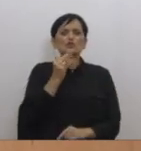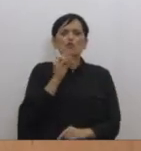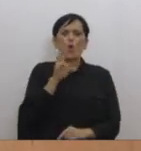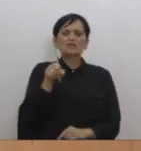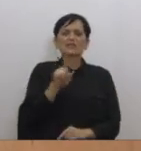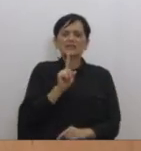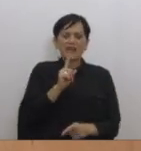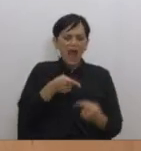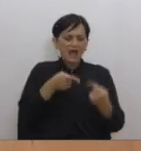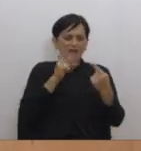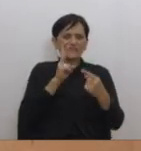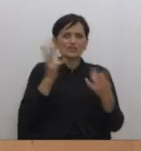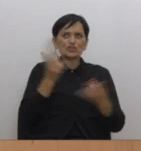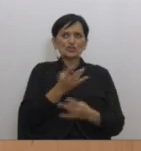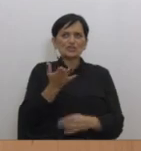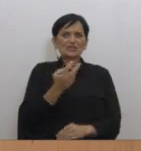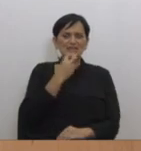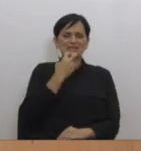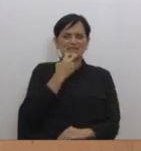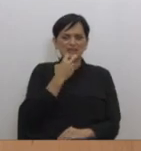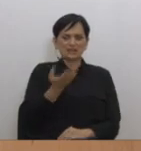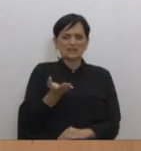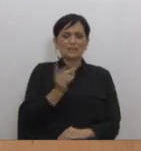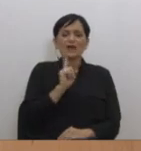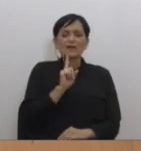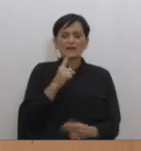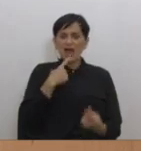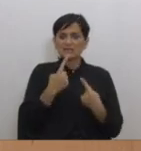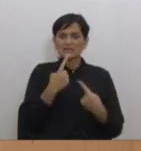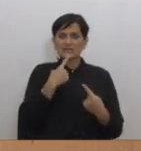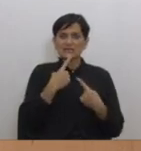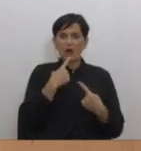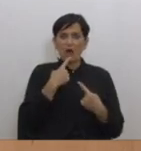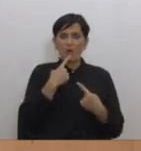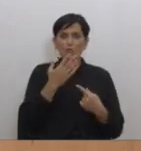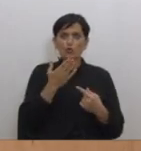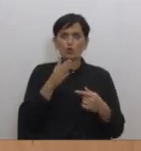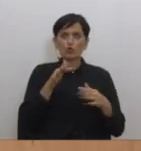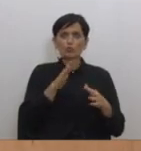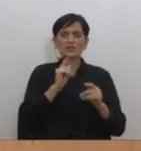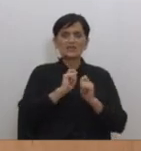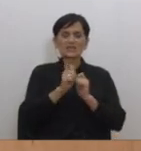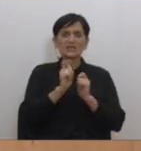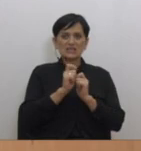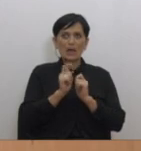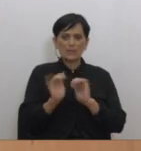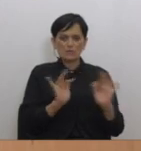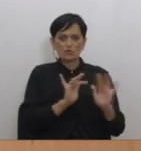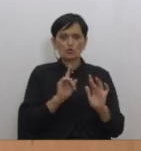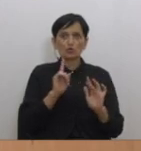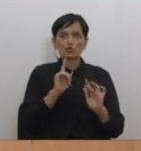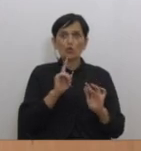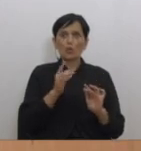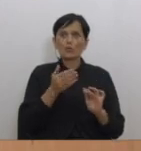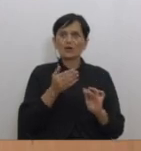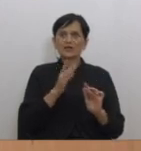რაზე კამათობს, ვიჭირდება ეს ცინიზმი? რაზე საუბარი რა გვაქვს? ტროლბოტებით დაფინანსება მიმდინარეობს, რომელ წილის